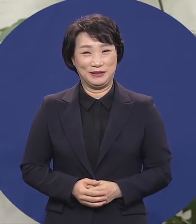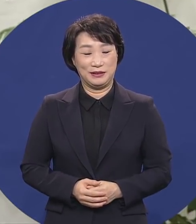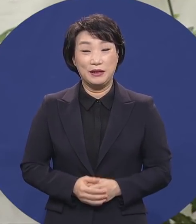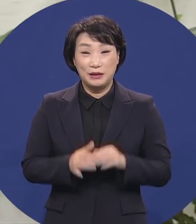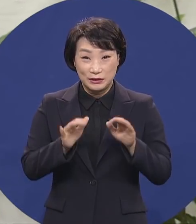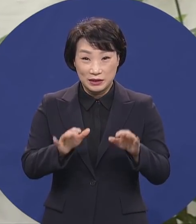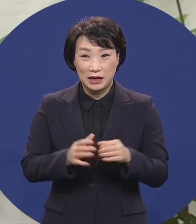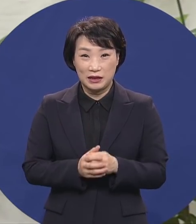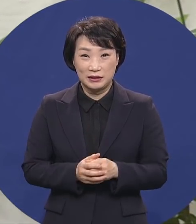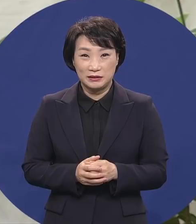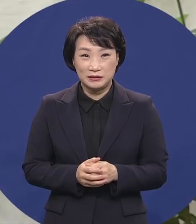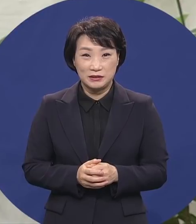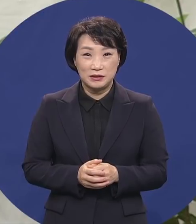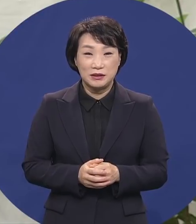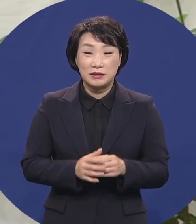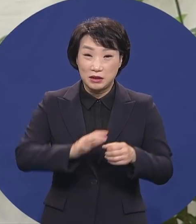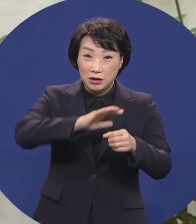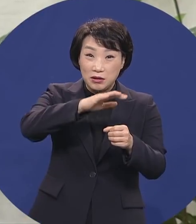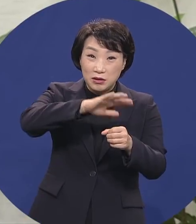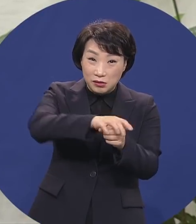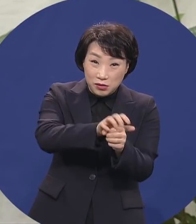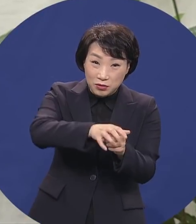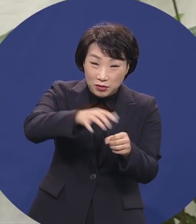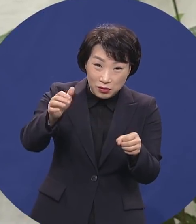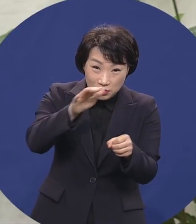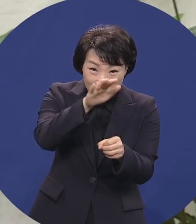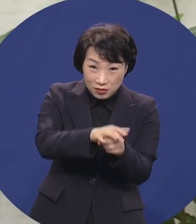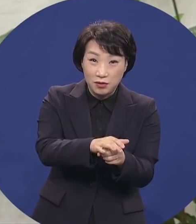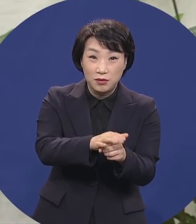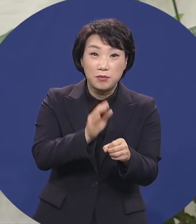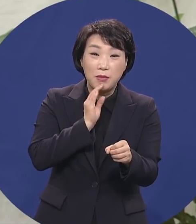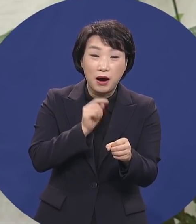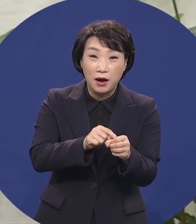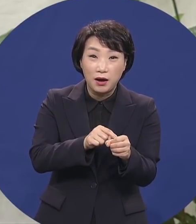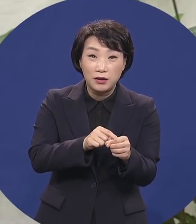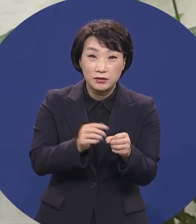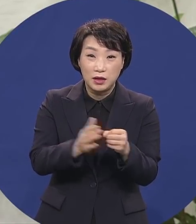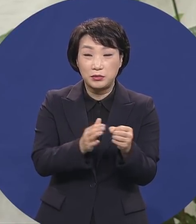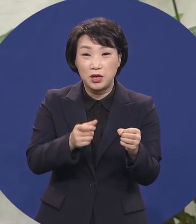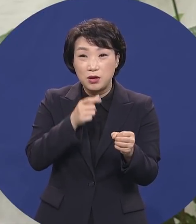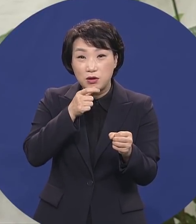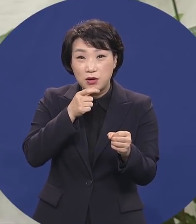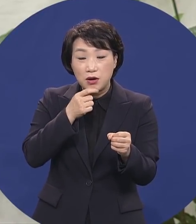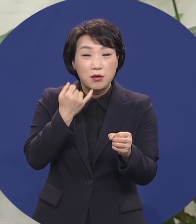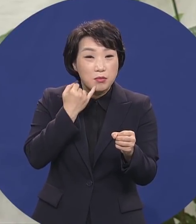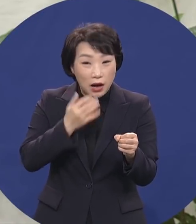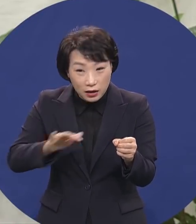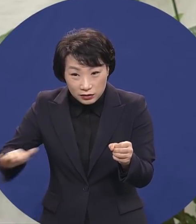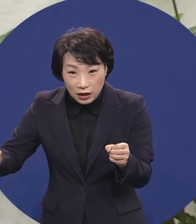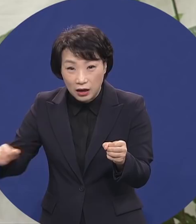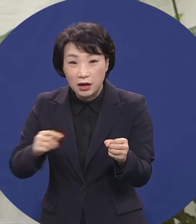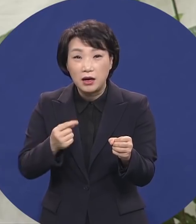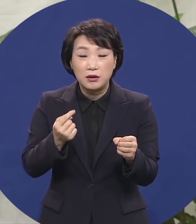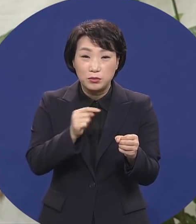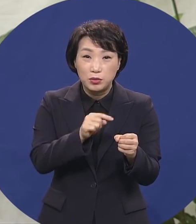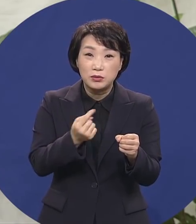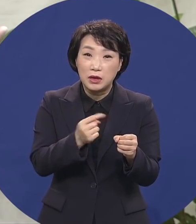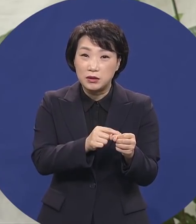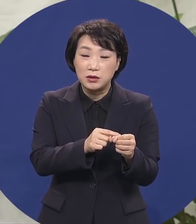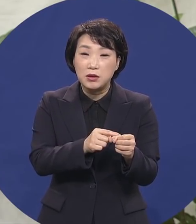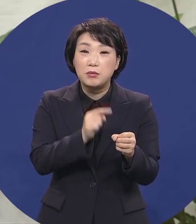이제 그 마개를 꽉 막으면 물의 무게보다 만약에 병의 무게가 작은